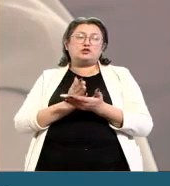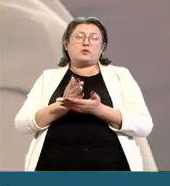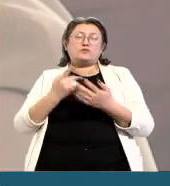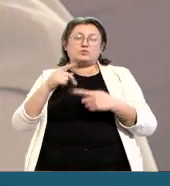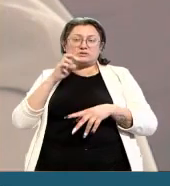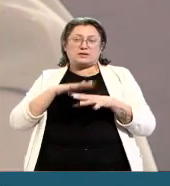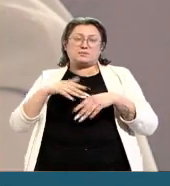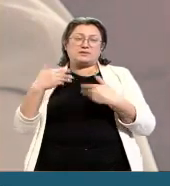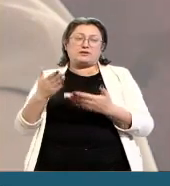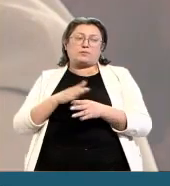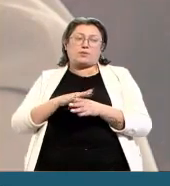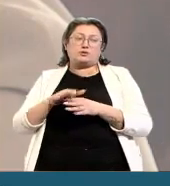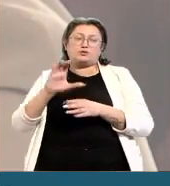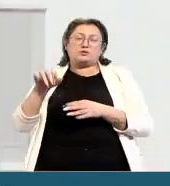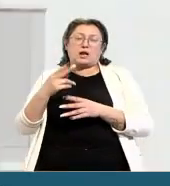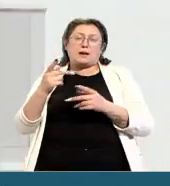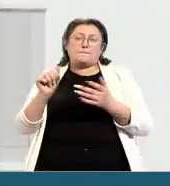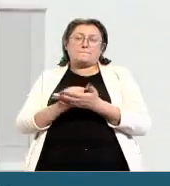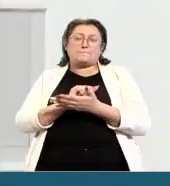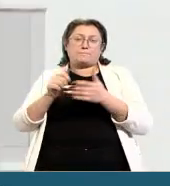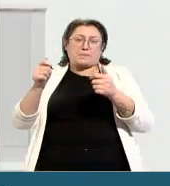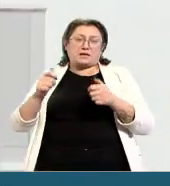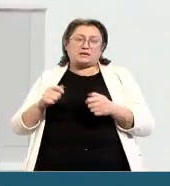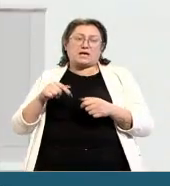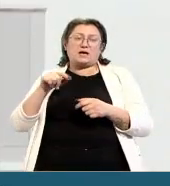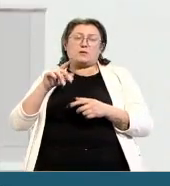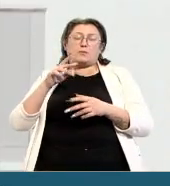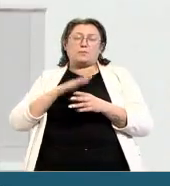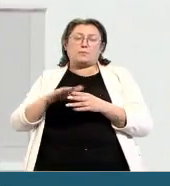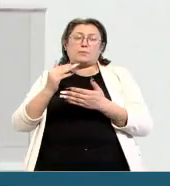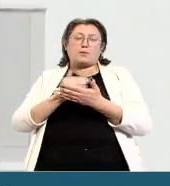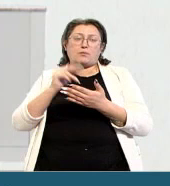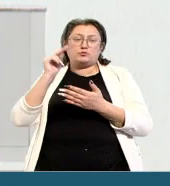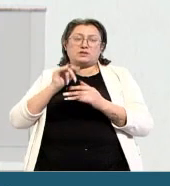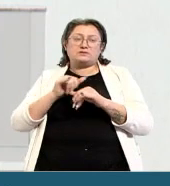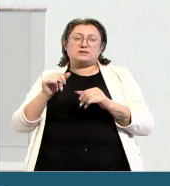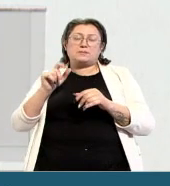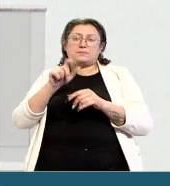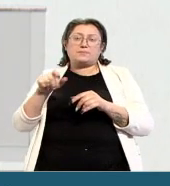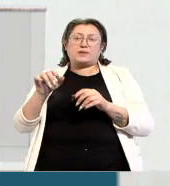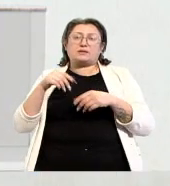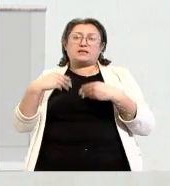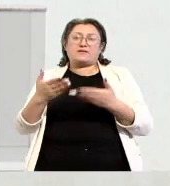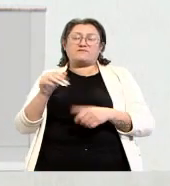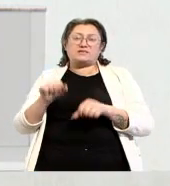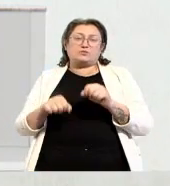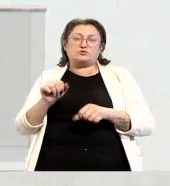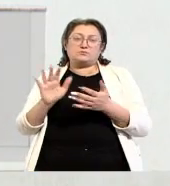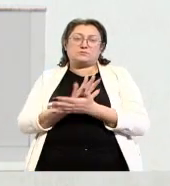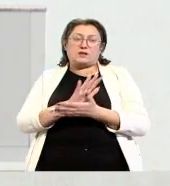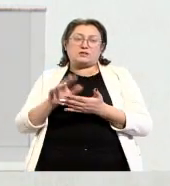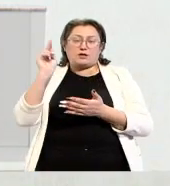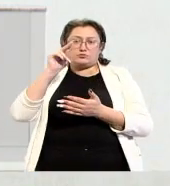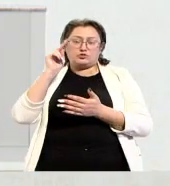страны, предоставляют полный социальный пакет. Реализуются программы по обучению, развитию персонала, предоставлена возможность